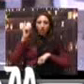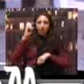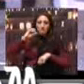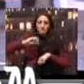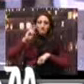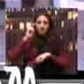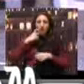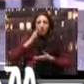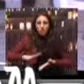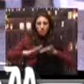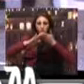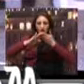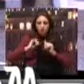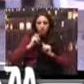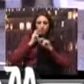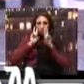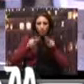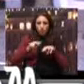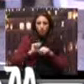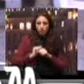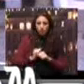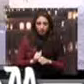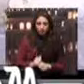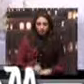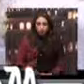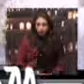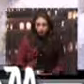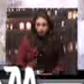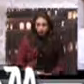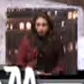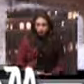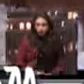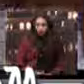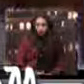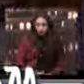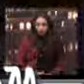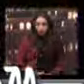لله قدرنا نعمل له العملية. تعالوا نشوفه بعد العملية أخبروا إيه.